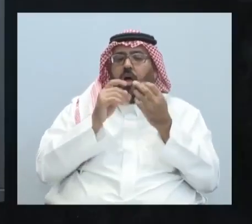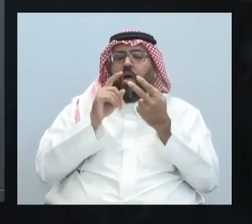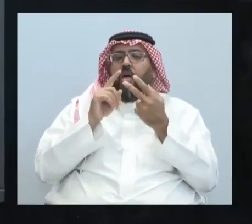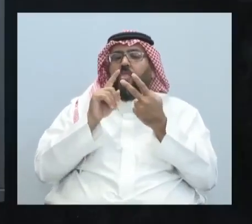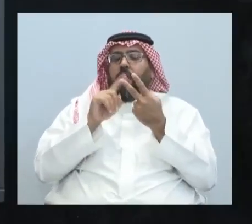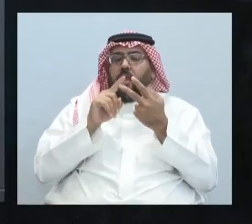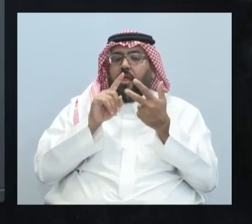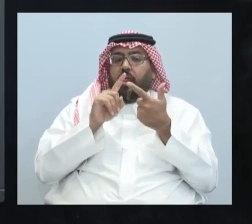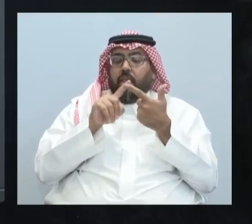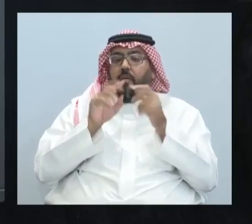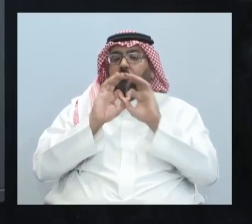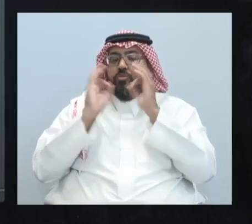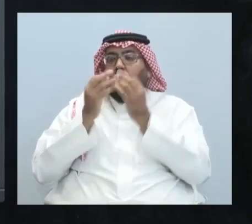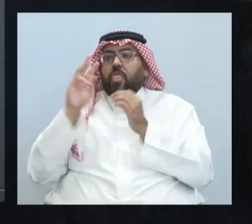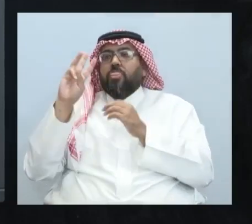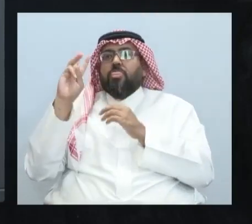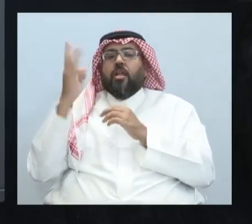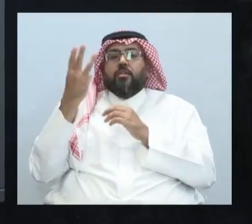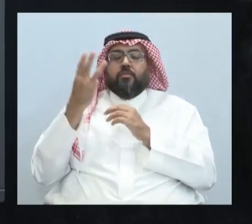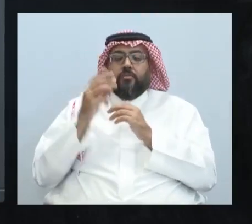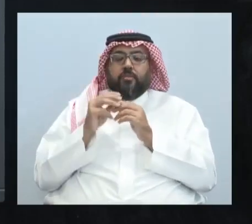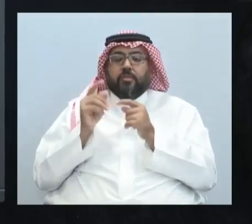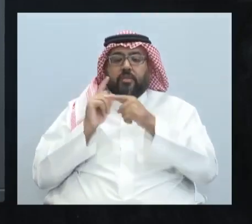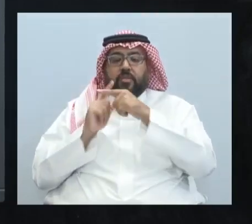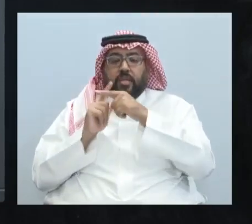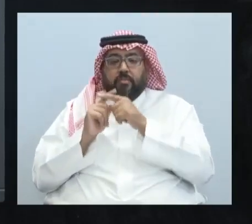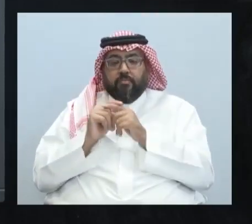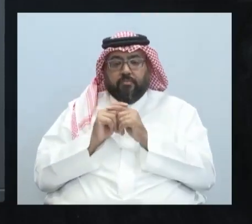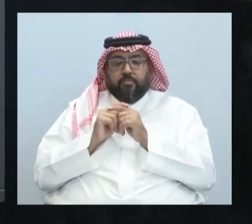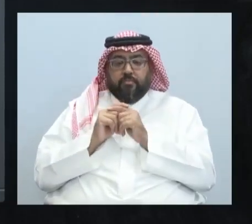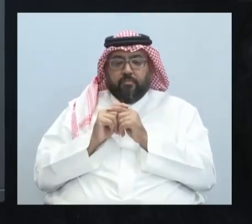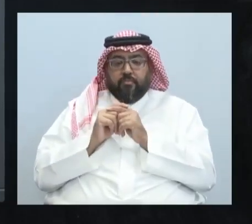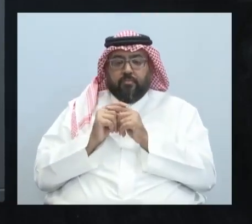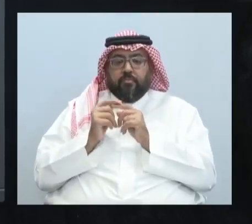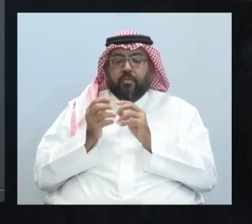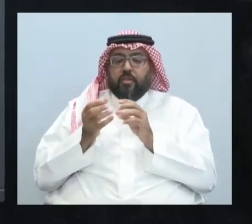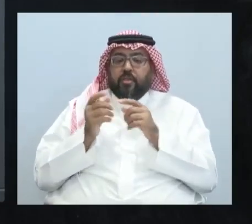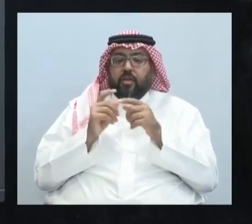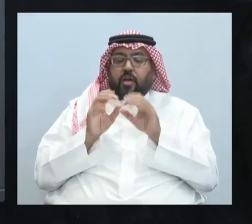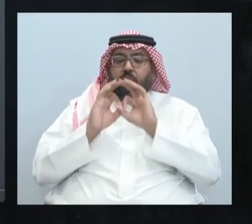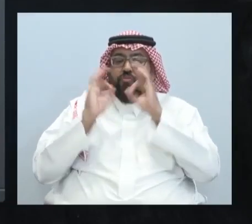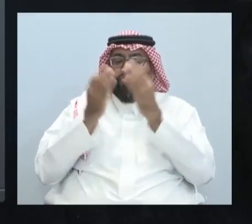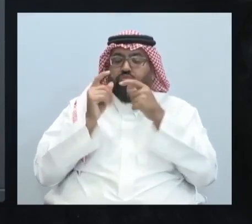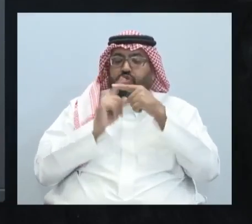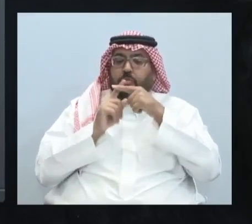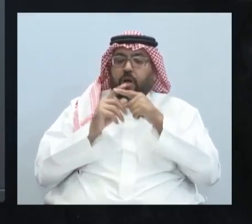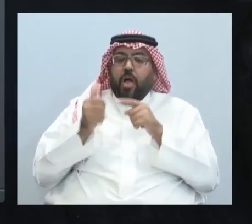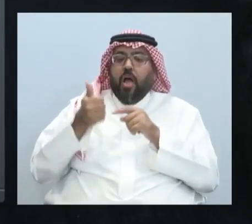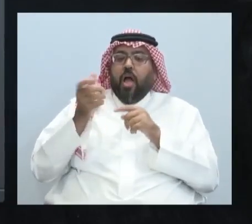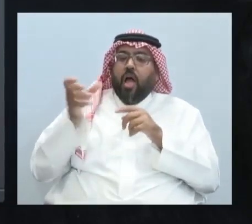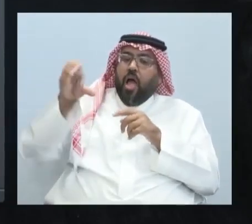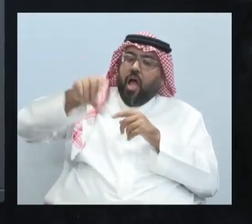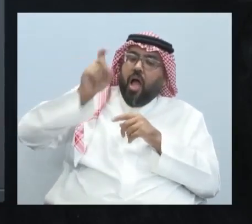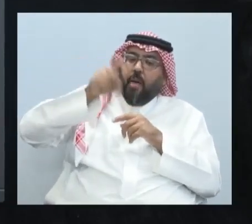هذه تكسبها ايش تكسبها الشحنه الموجبه فهنا الشحنه الموجبه تصنف على انها احماض بينما